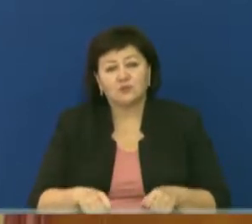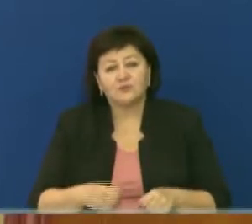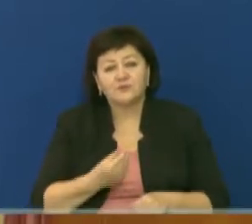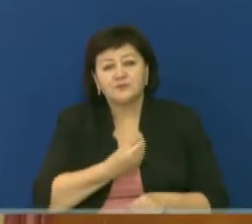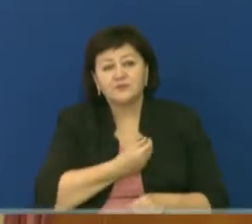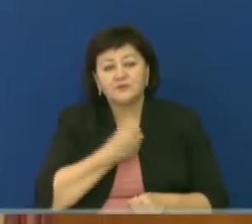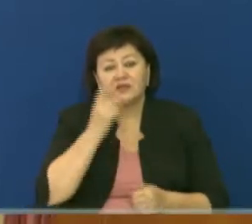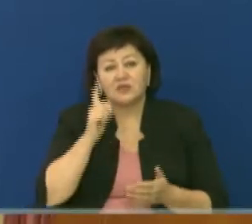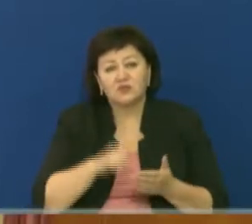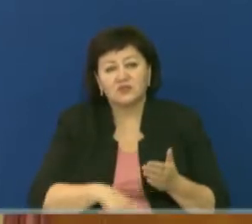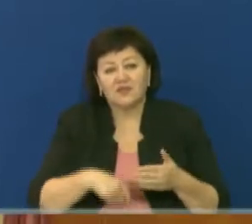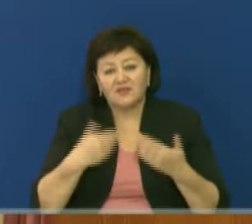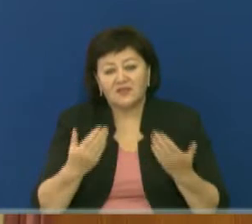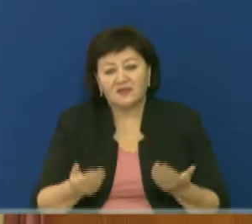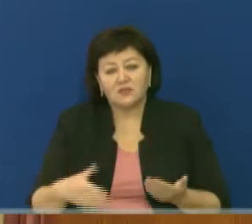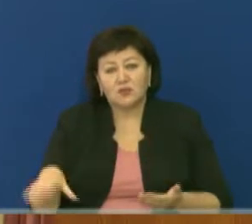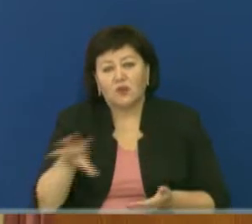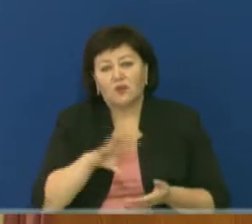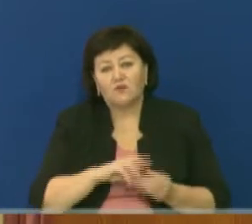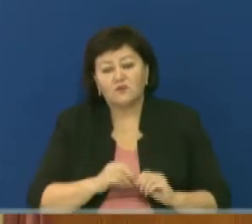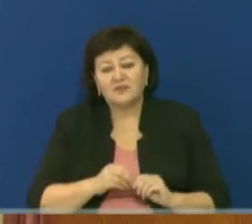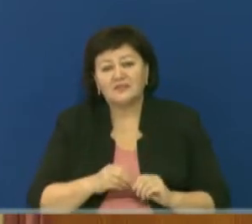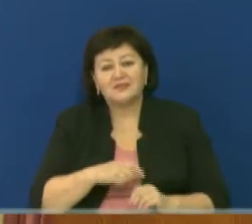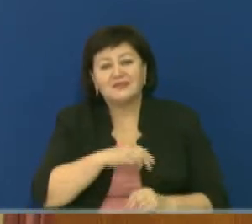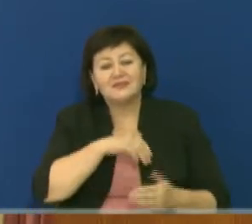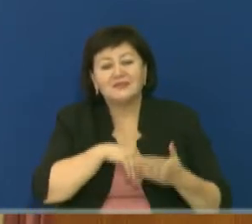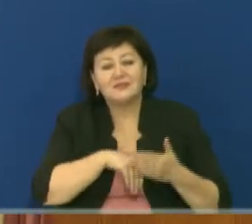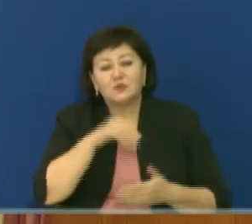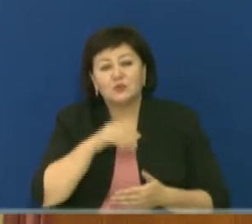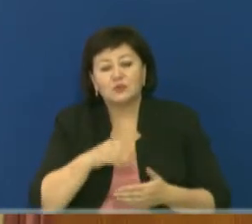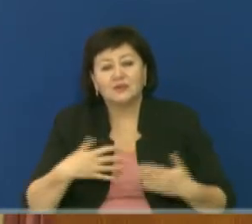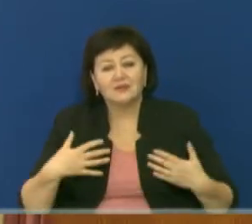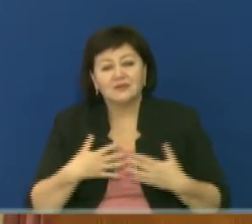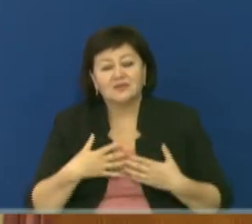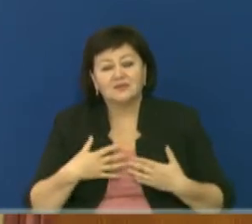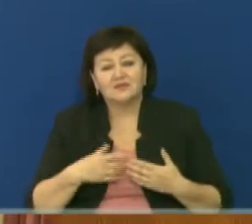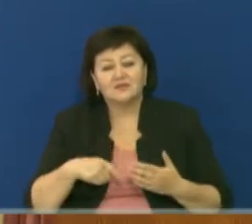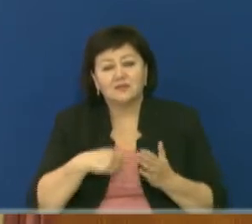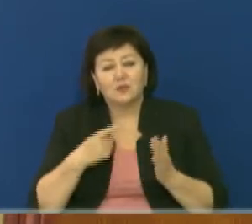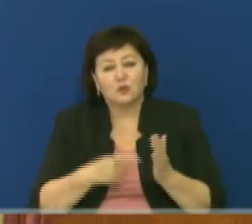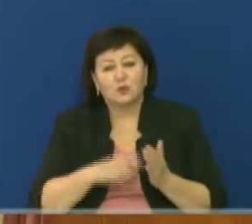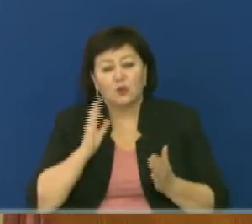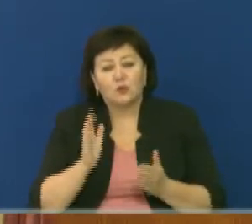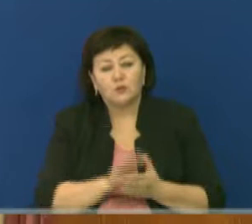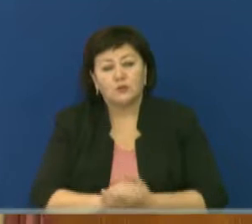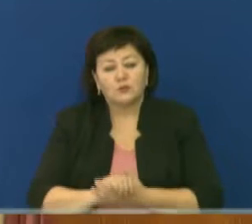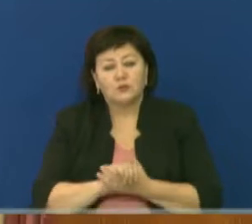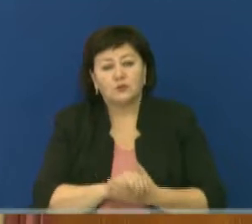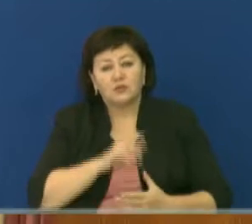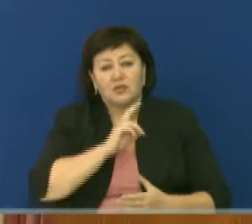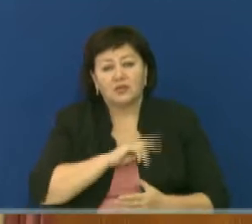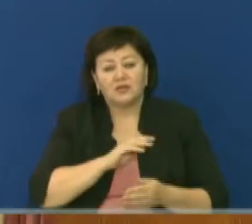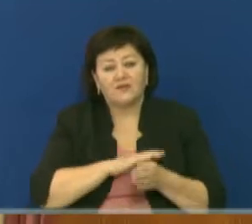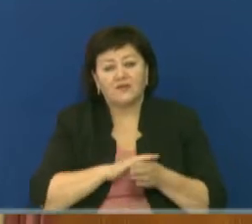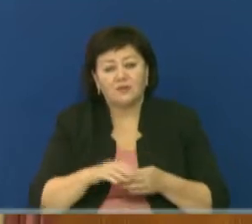Хочу заверить вас в том, что мы вместе с депутатским корпусом, с активом города будем сплоченно работать и выполнять задачи,